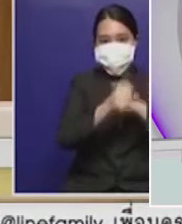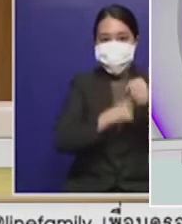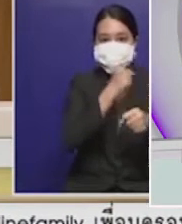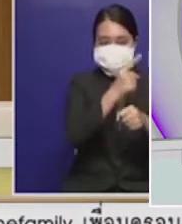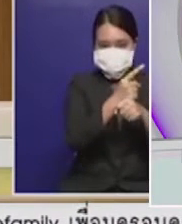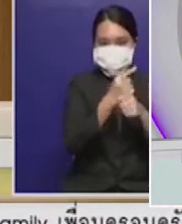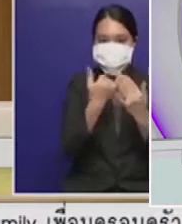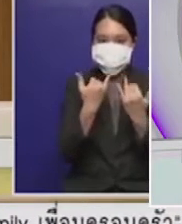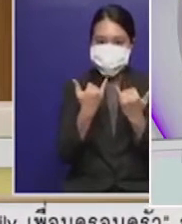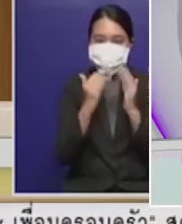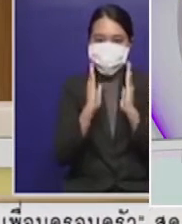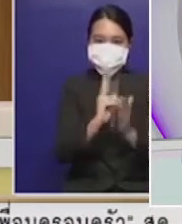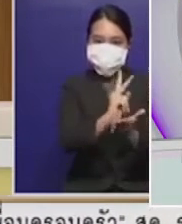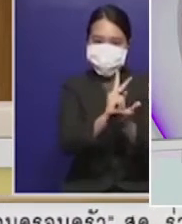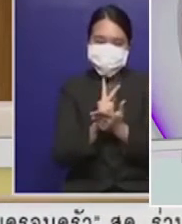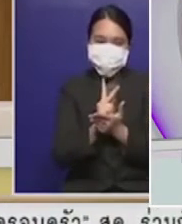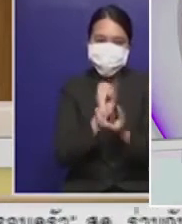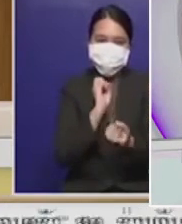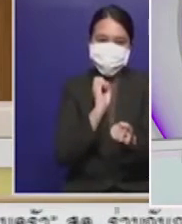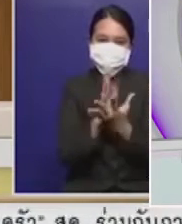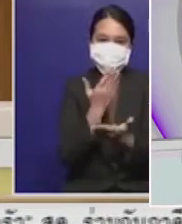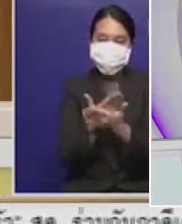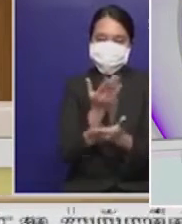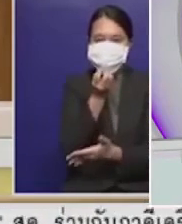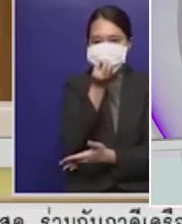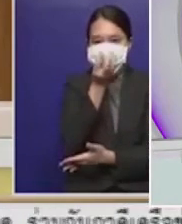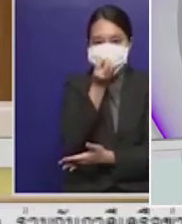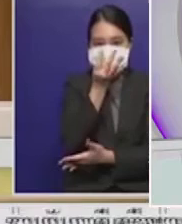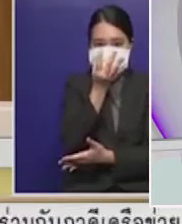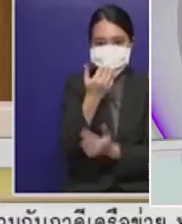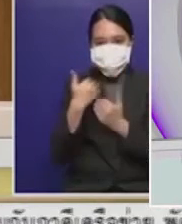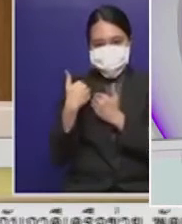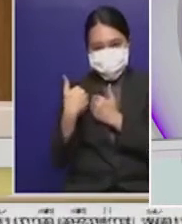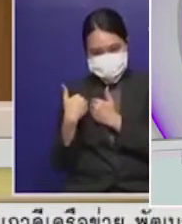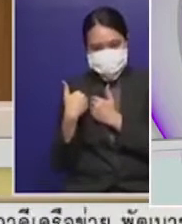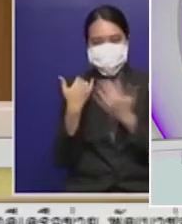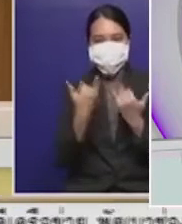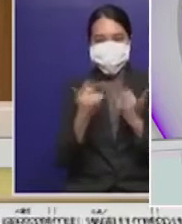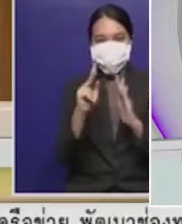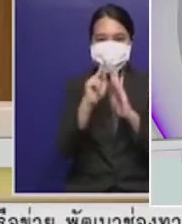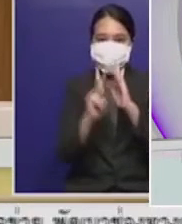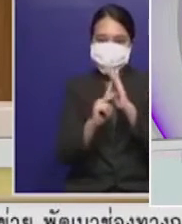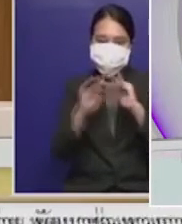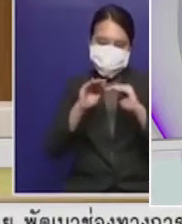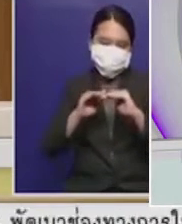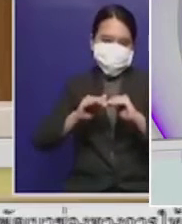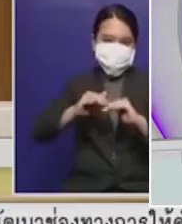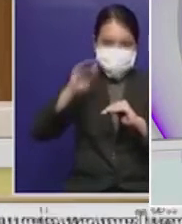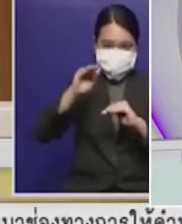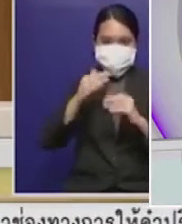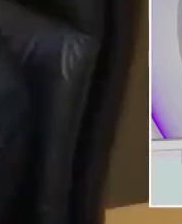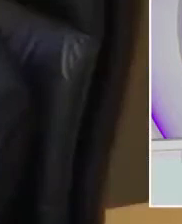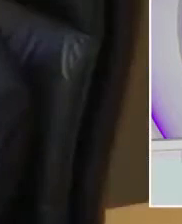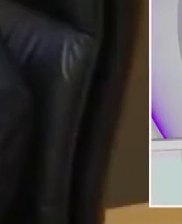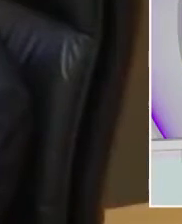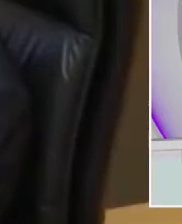คะส่วนใหญ่เขาก็สนับสนุนที่จะปรับลดอัตราดอกเบี้ยค่าปรับแต่ท้วงติงว่ารายละเอียดเนี่ยมันอาจจะยังไม่ครอบคลุม